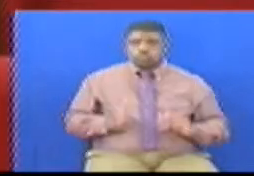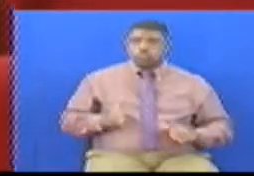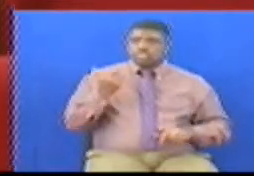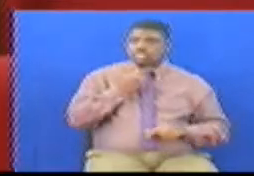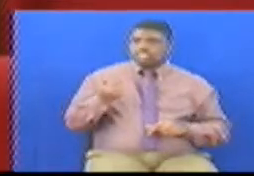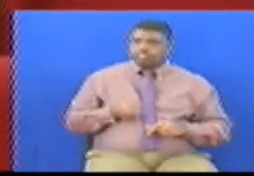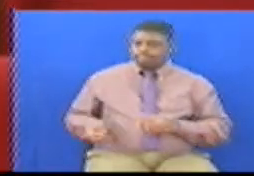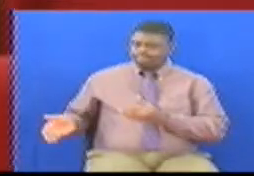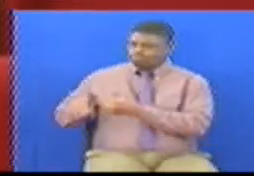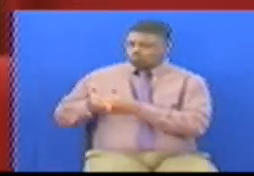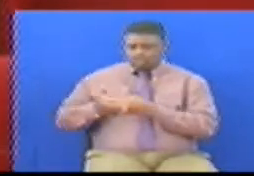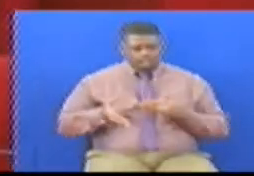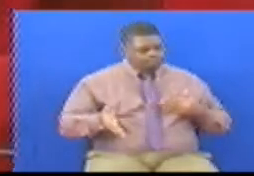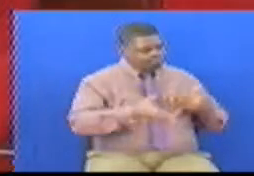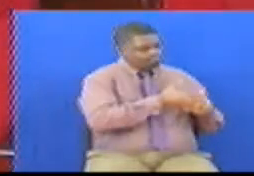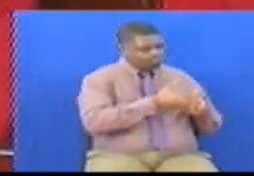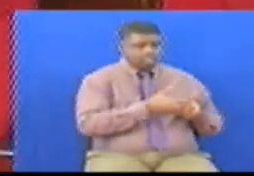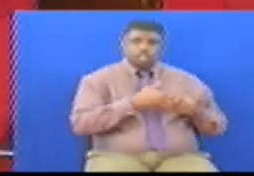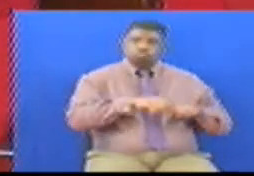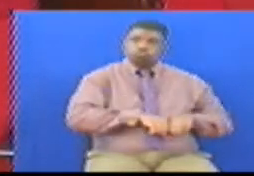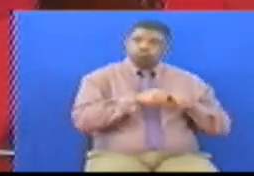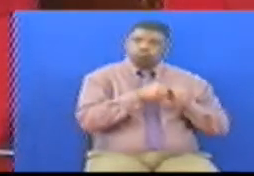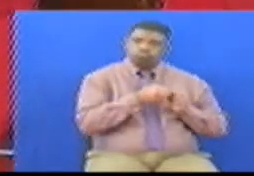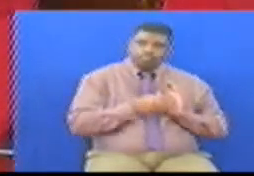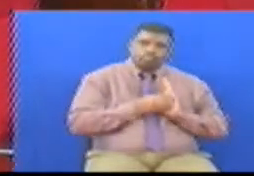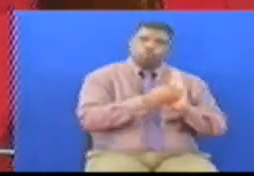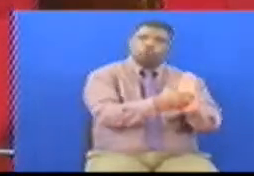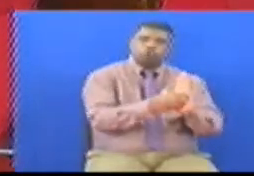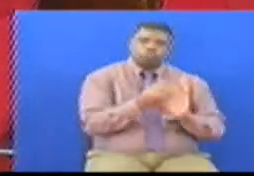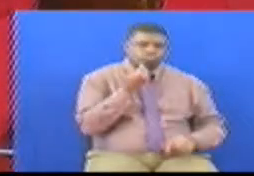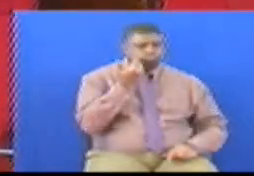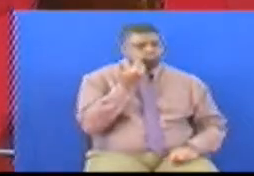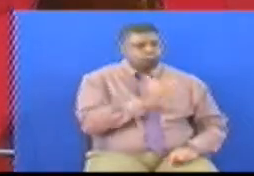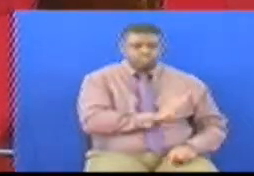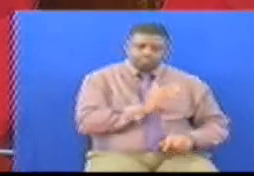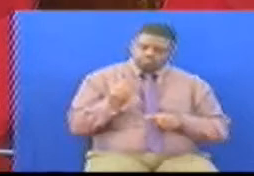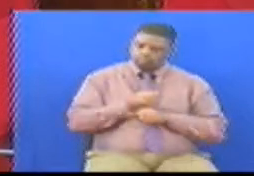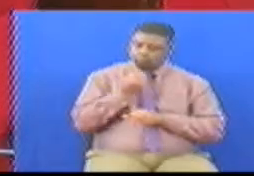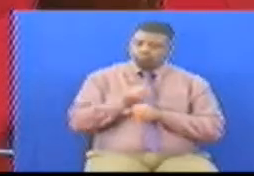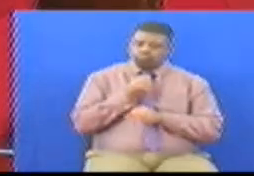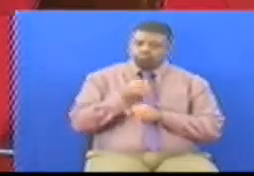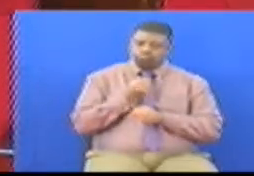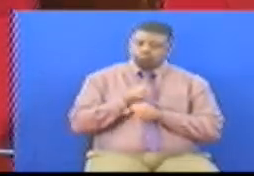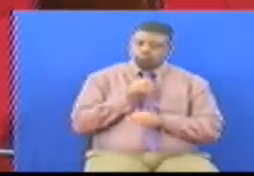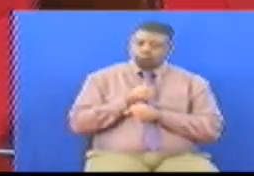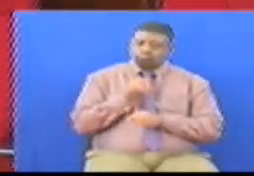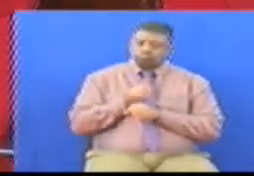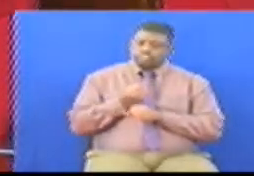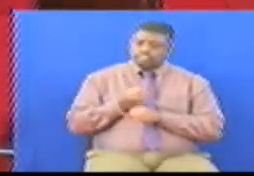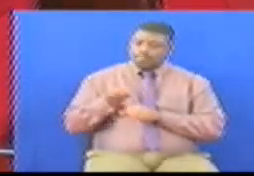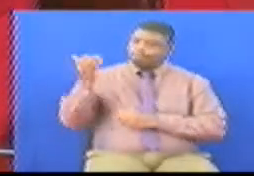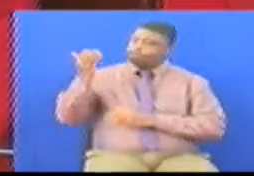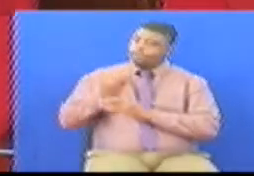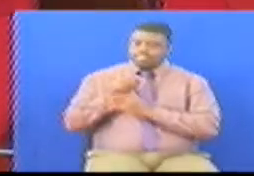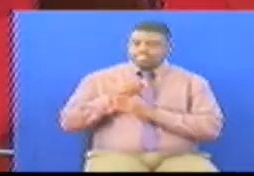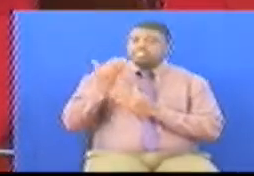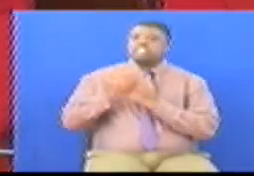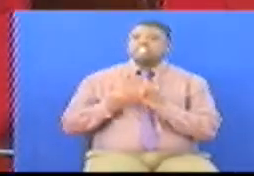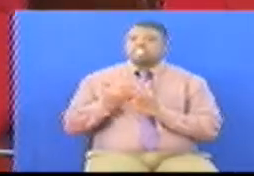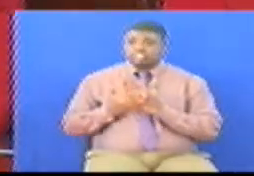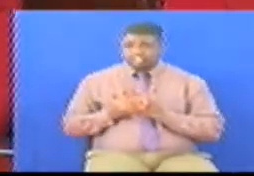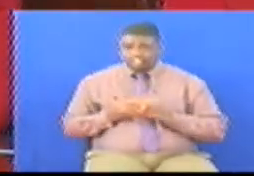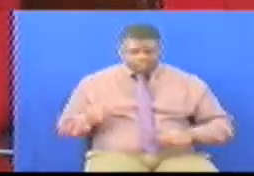kufungiwa leseni ya biashara kwa kukiuka miongozo muhimu inayosimamiwa na shughuli za benki hapa nchini. Hoja namba